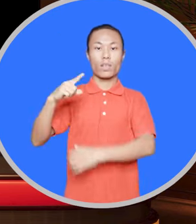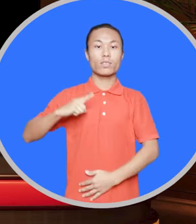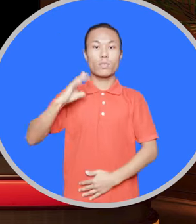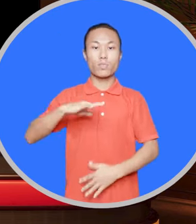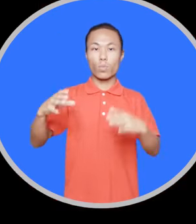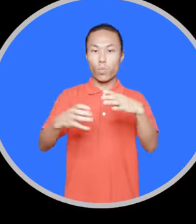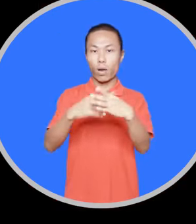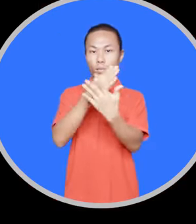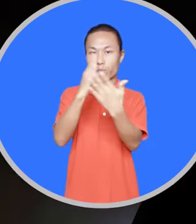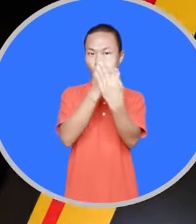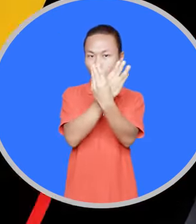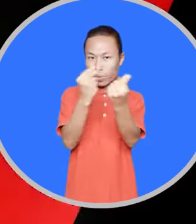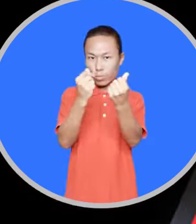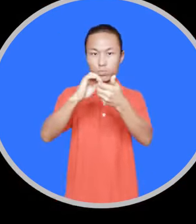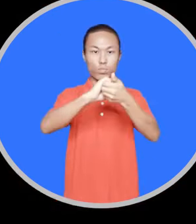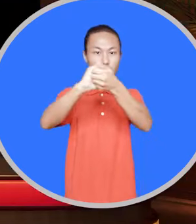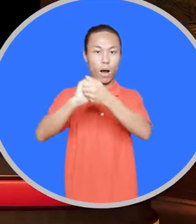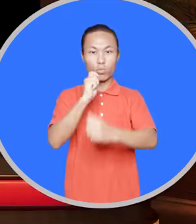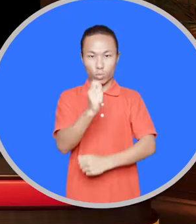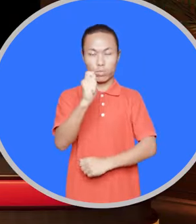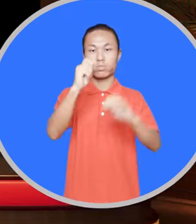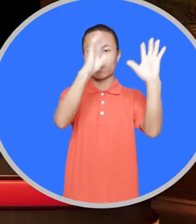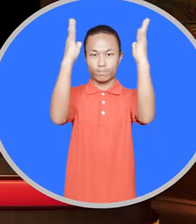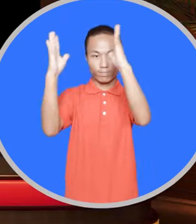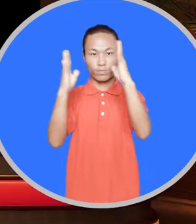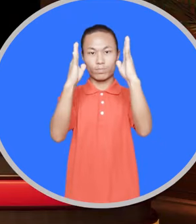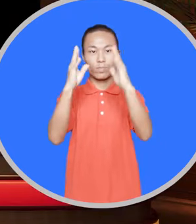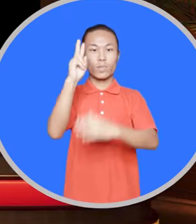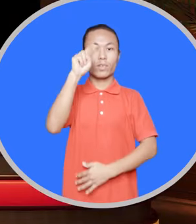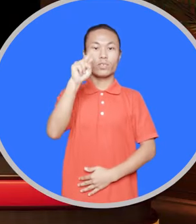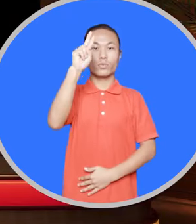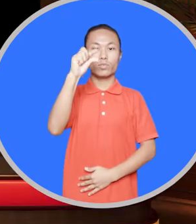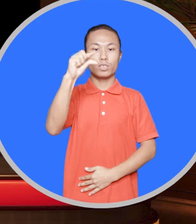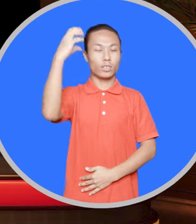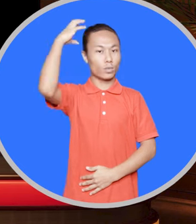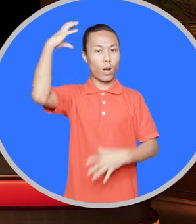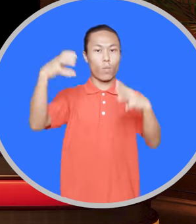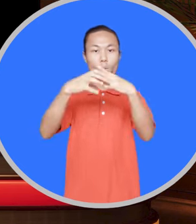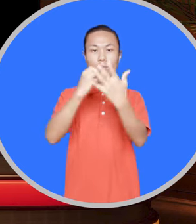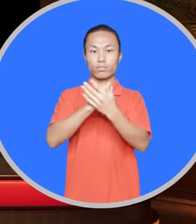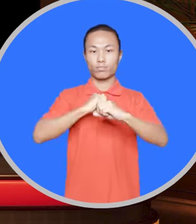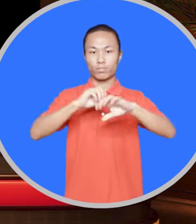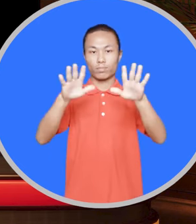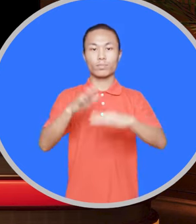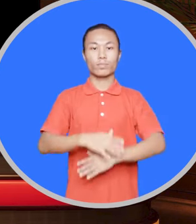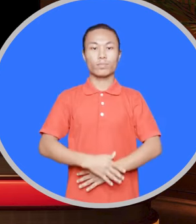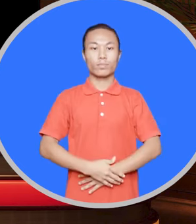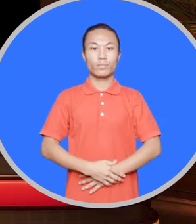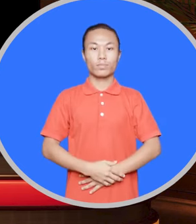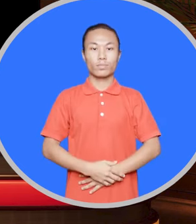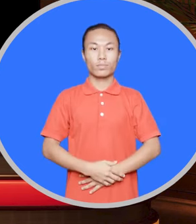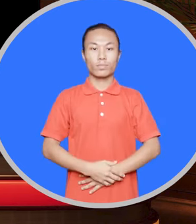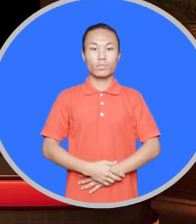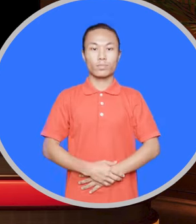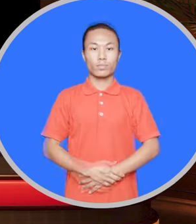င်းပဲဖြစ်ပါတယ်။ဆက်အာဏာရှင်စနစ်အမြင့်ပြက်ပြုတ်ချရေးစစ်မှန်တဲ့ဖက်ဒရယ်ပြည်ထောင်စုတည်ဆောက်ရေးတို့အ